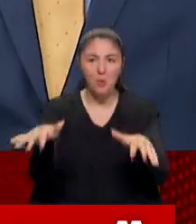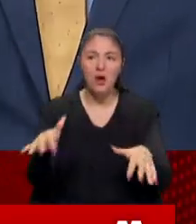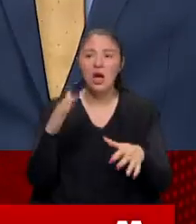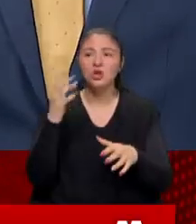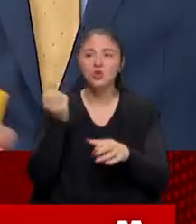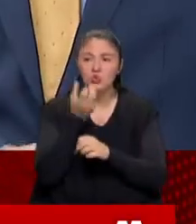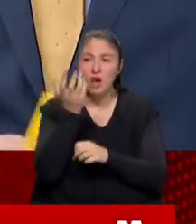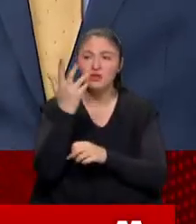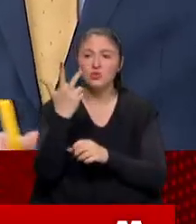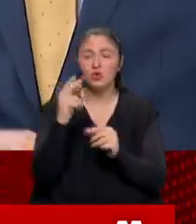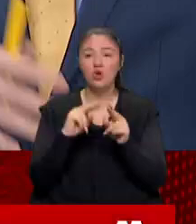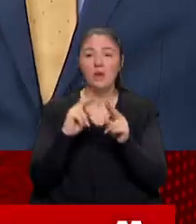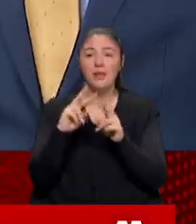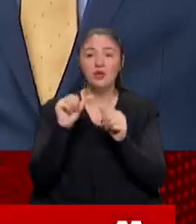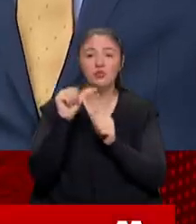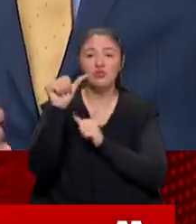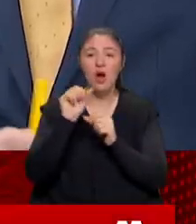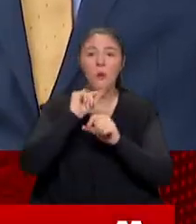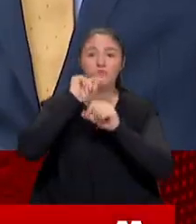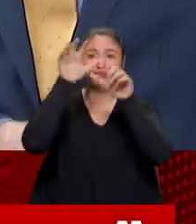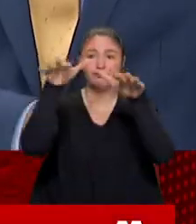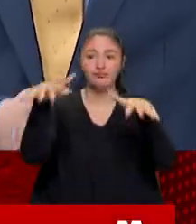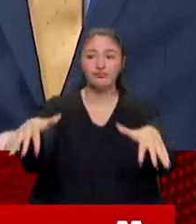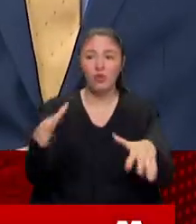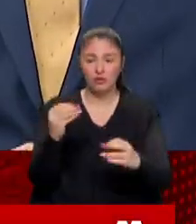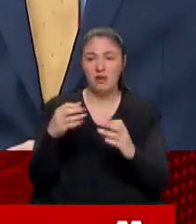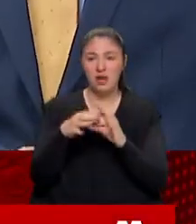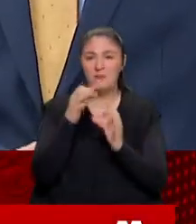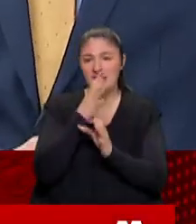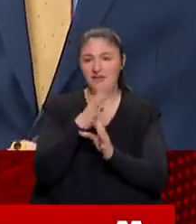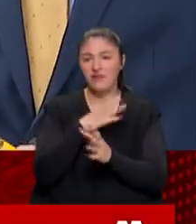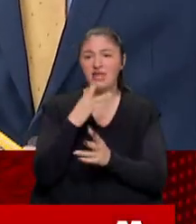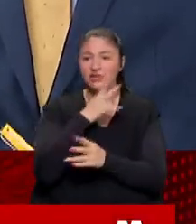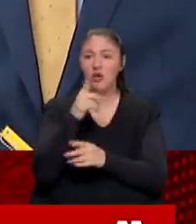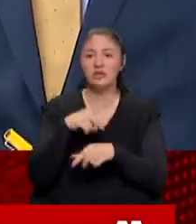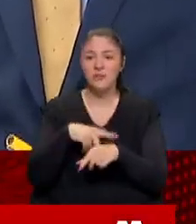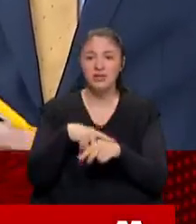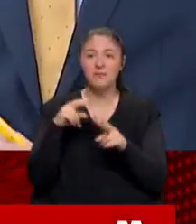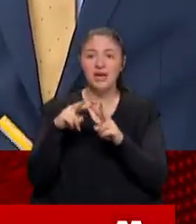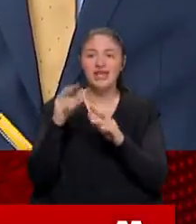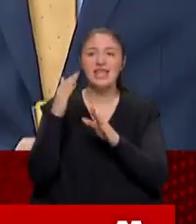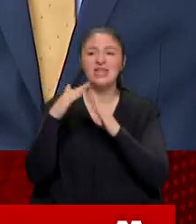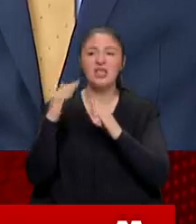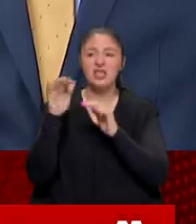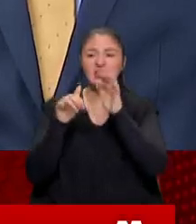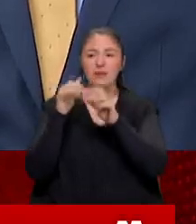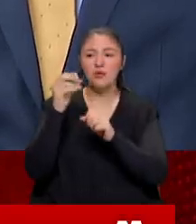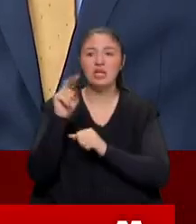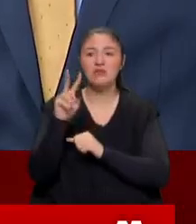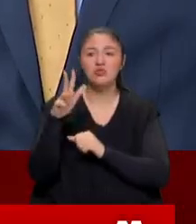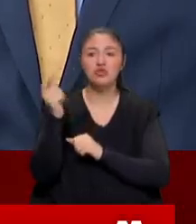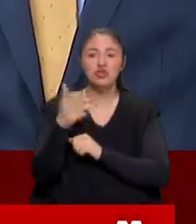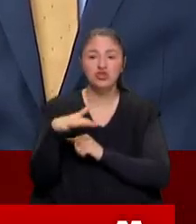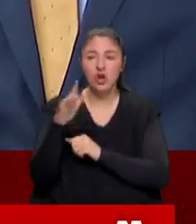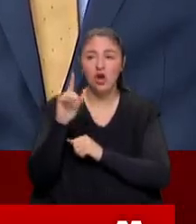Lavlar, dumanlar 3 kilometre etrafa yayıldığına dair bilgiler var ve ne yazık ki o sırada Marapi dağına tırmanmakta olan 23